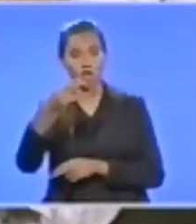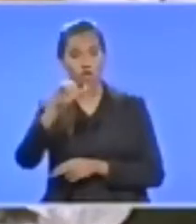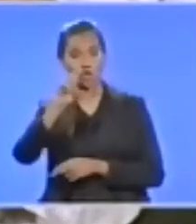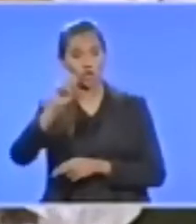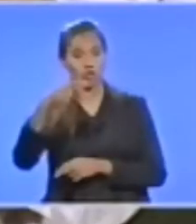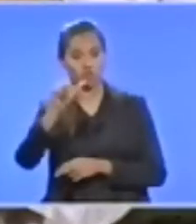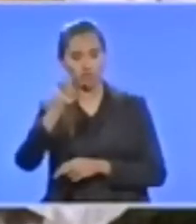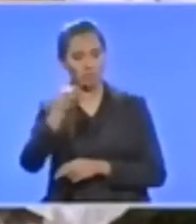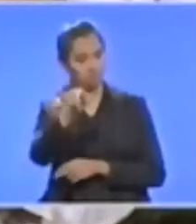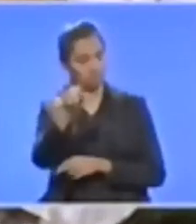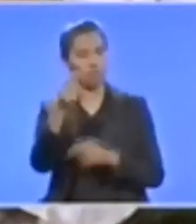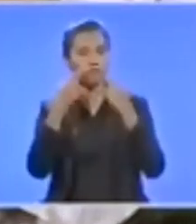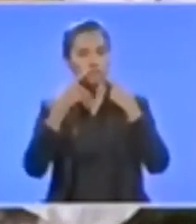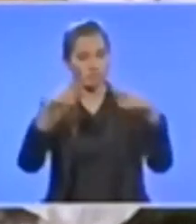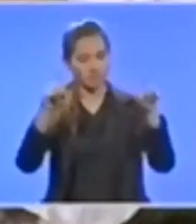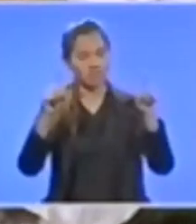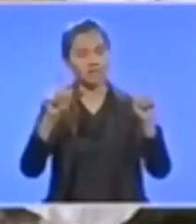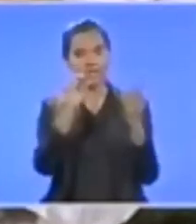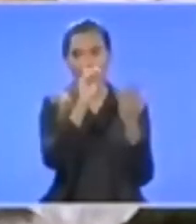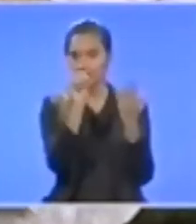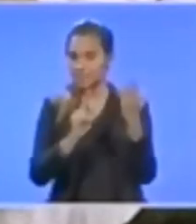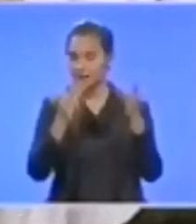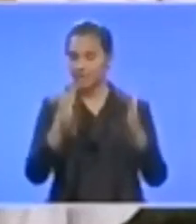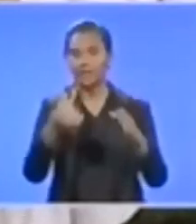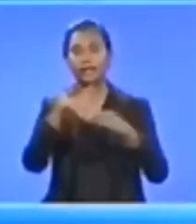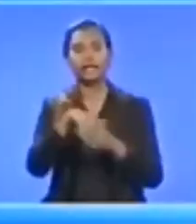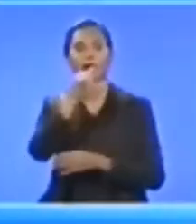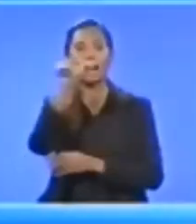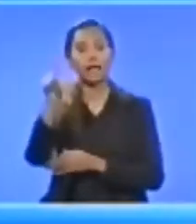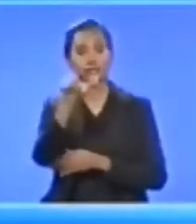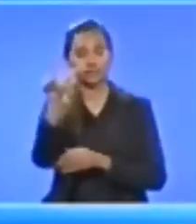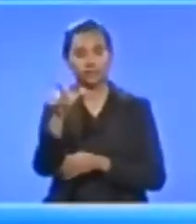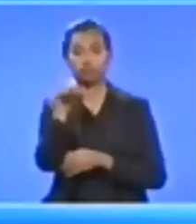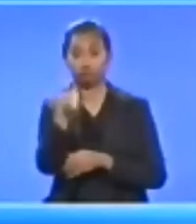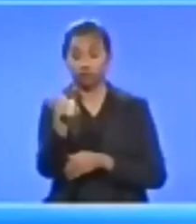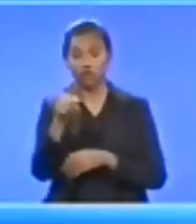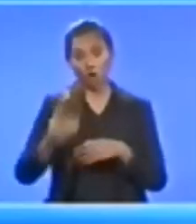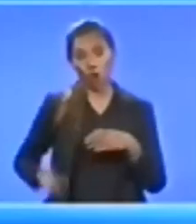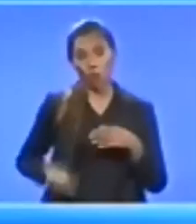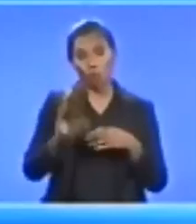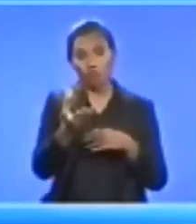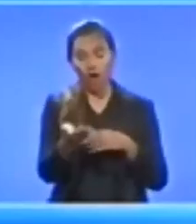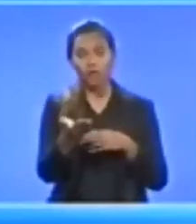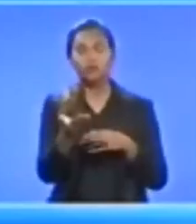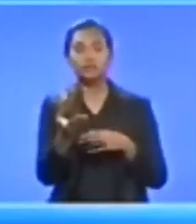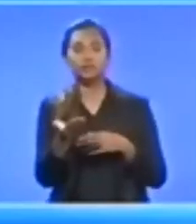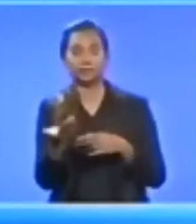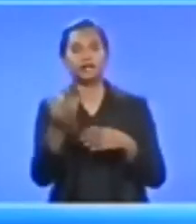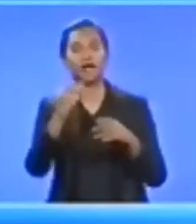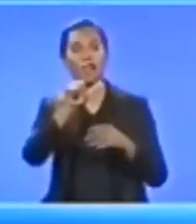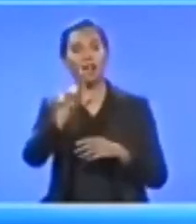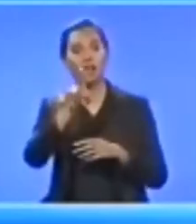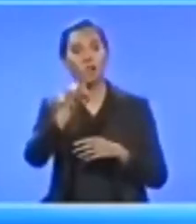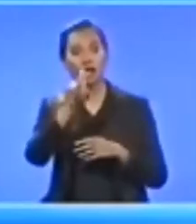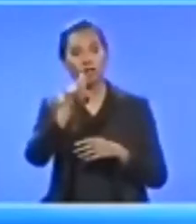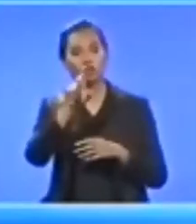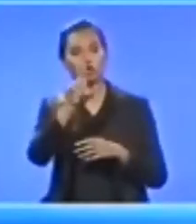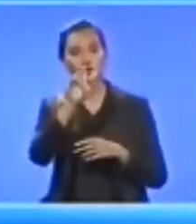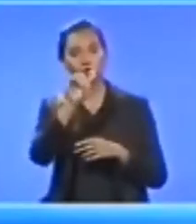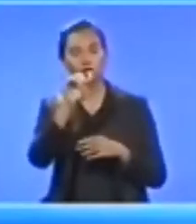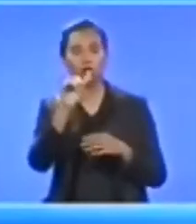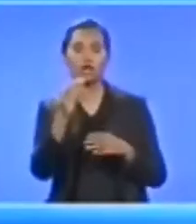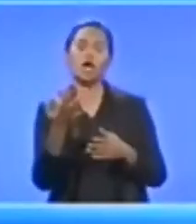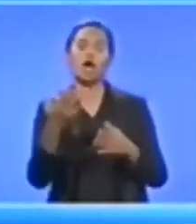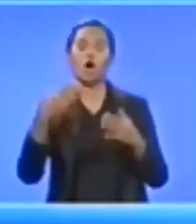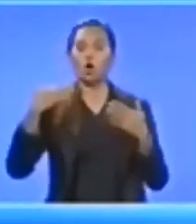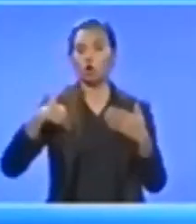Ashley menyediakan pakaian mewah untuk wanita-wanita ternama, membuktikan kita juga mampu